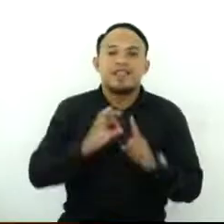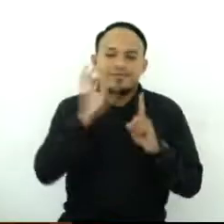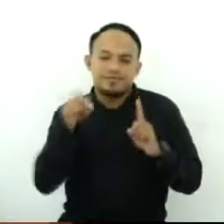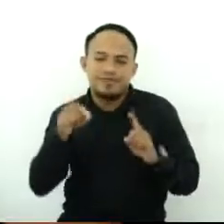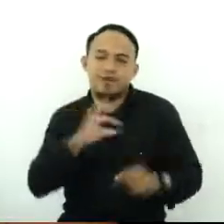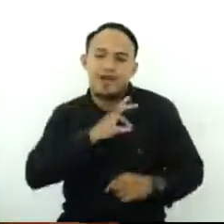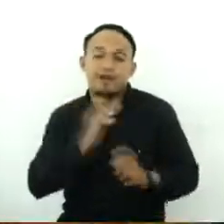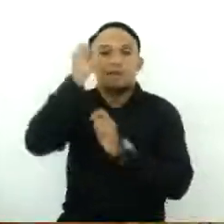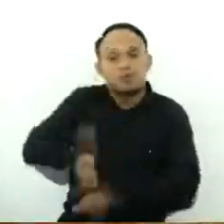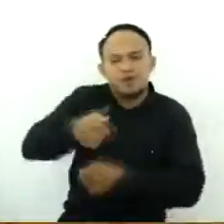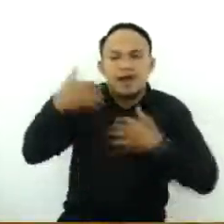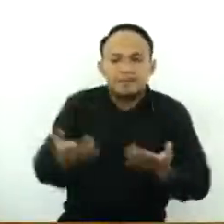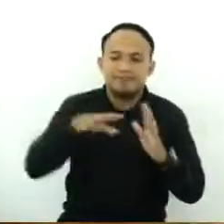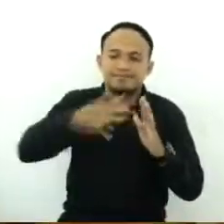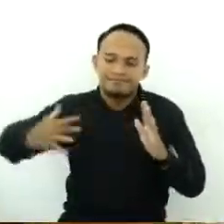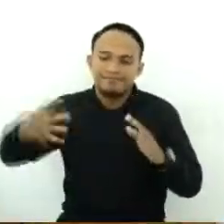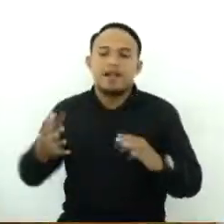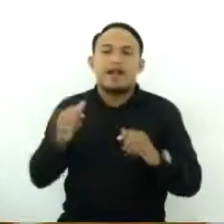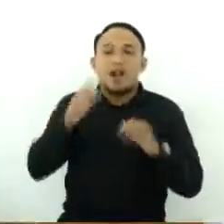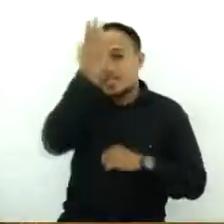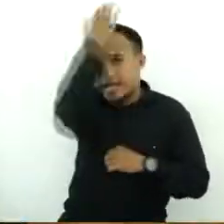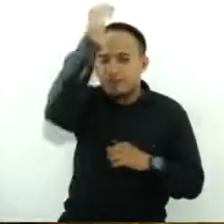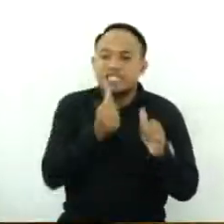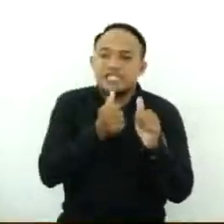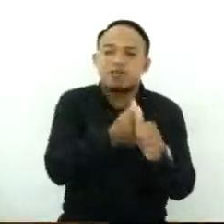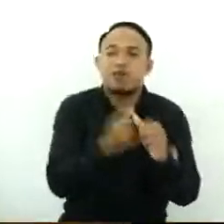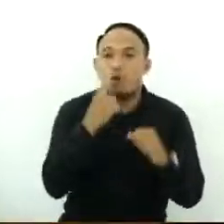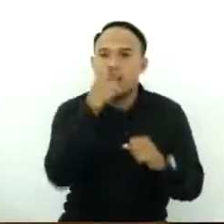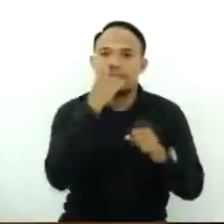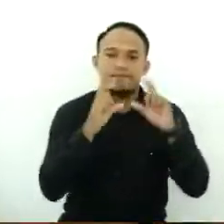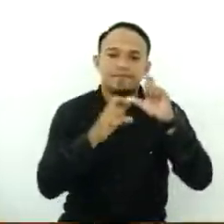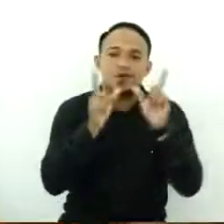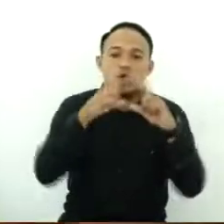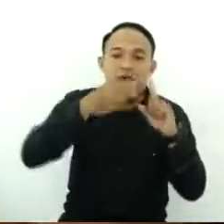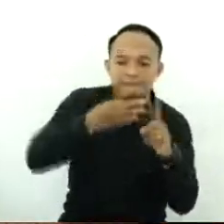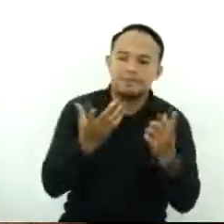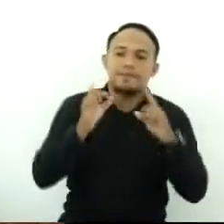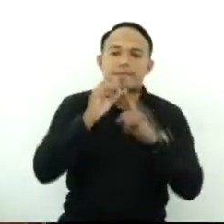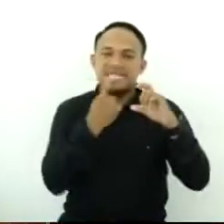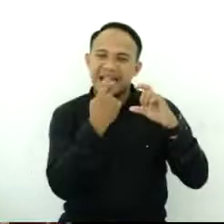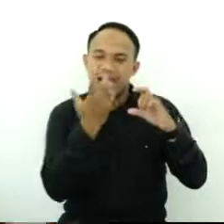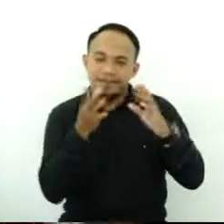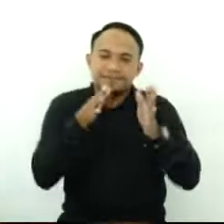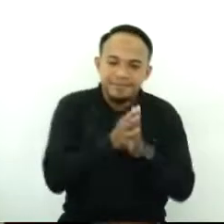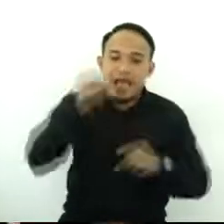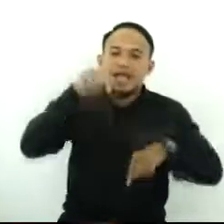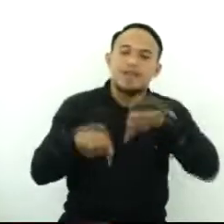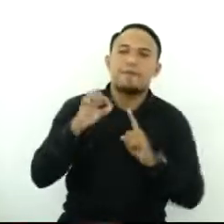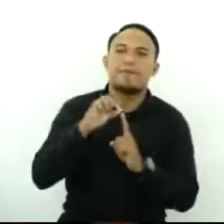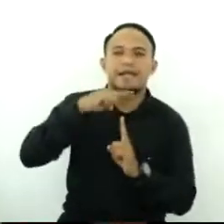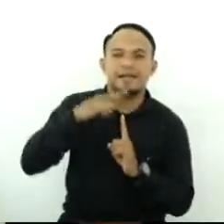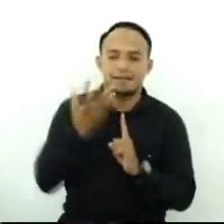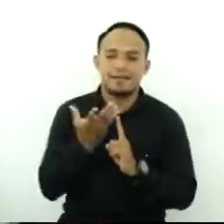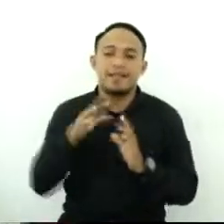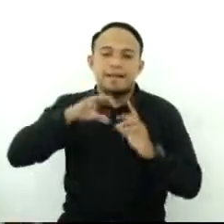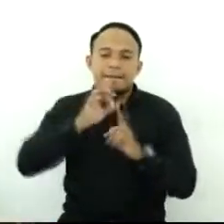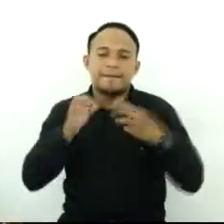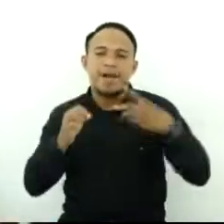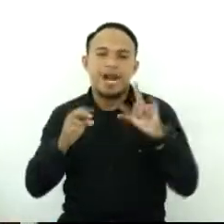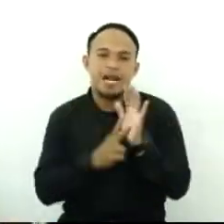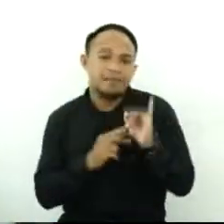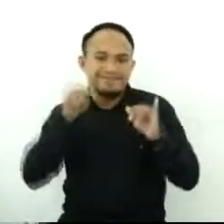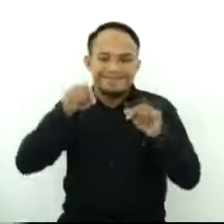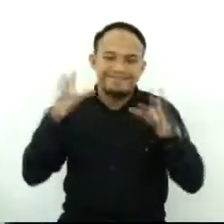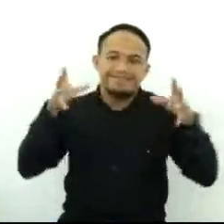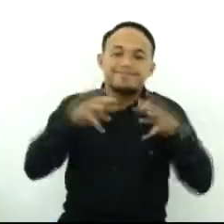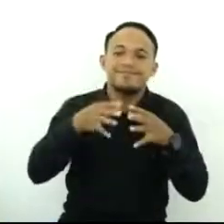ratusan pegawai dan buruh di pelabuhan Gorontalo mengikuti swpc Ardi kantor PT Pelni di pelabuhan